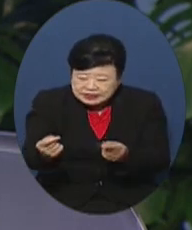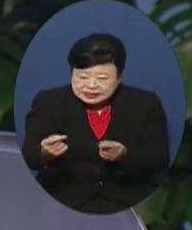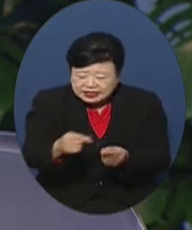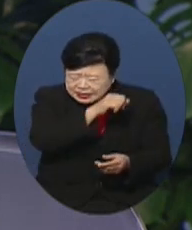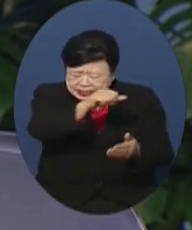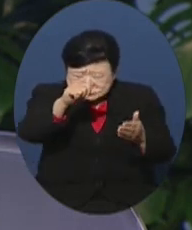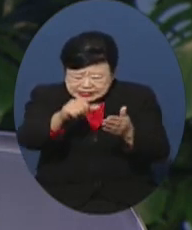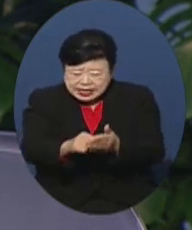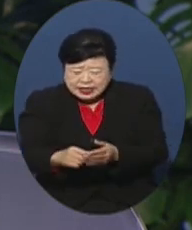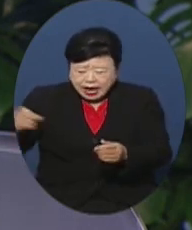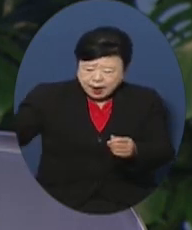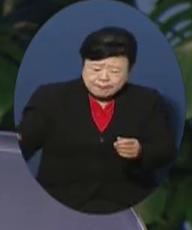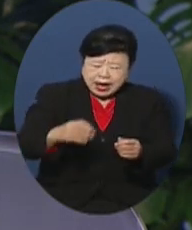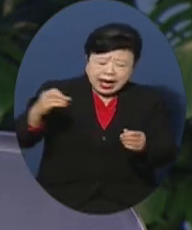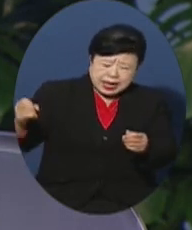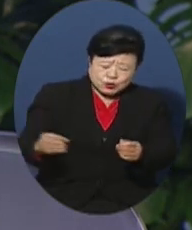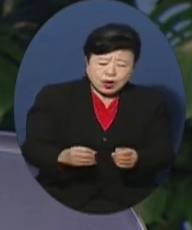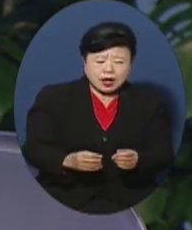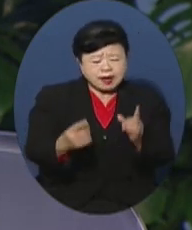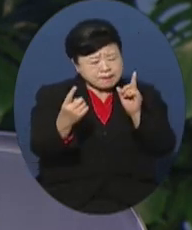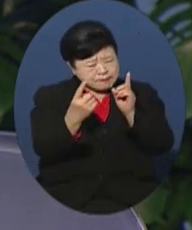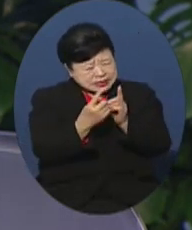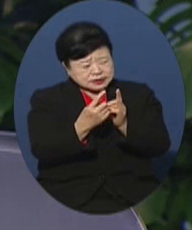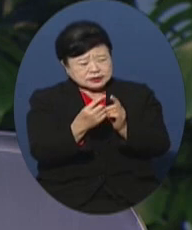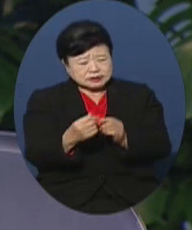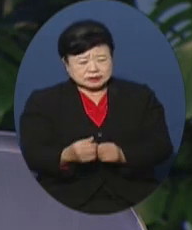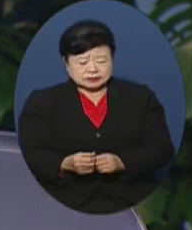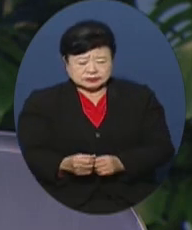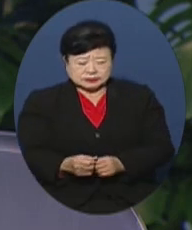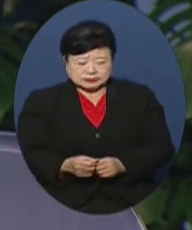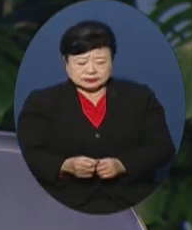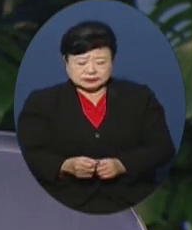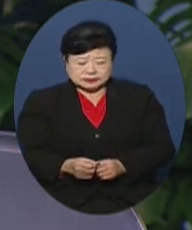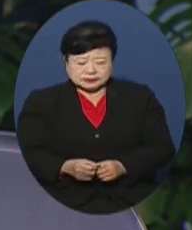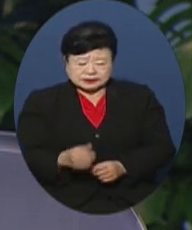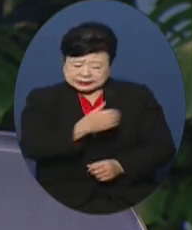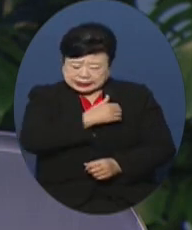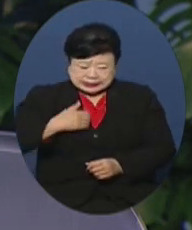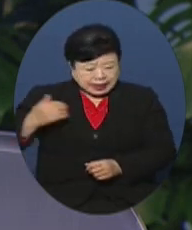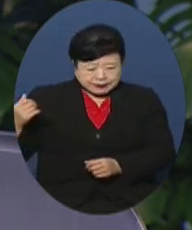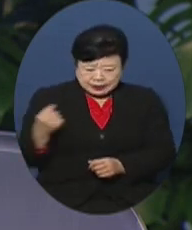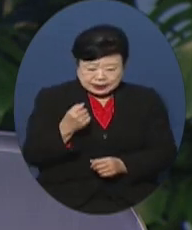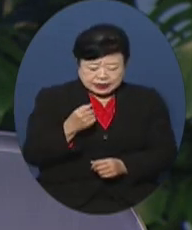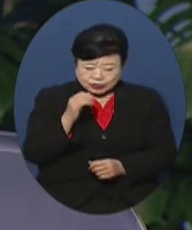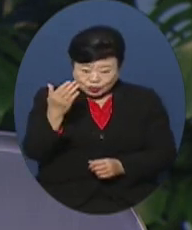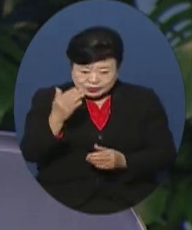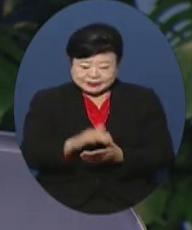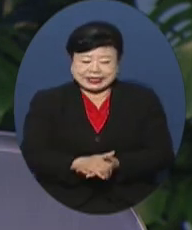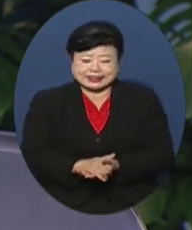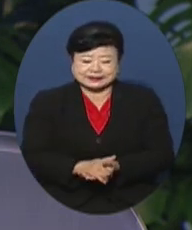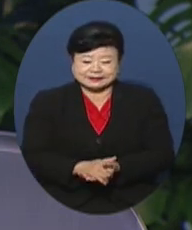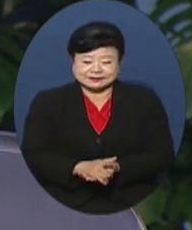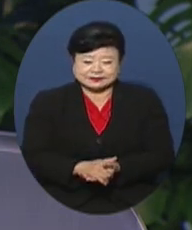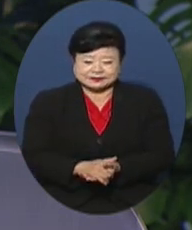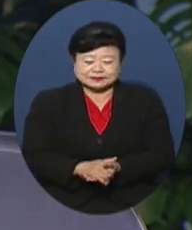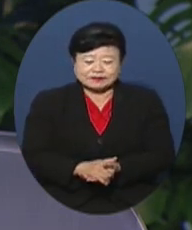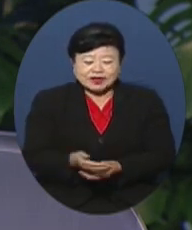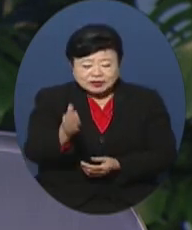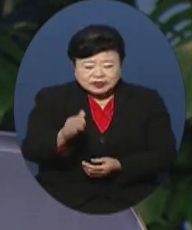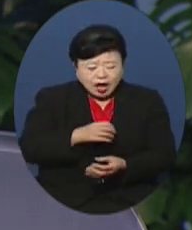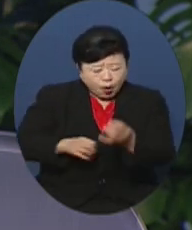인생의 파도와 맞설이라 하는 자신감을 얻었던 것입니다.